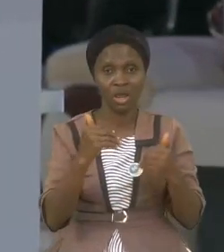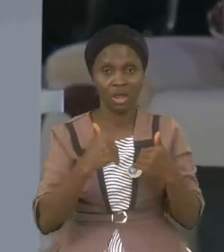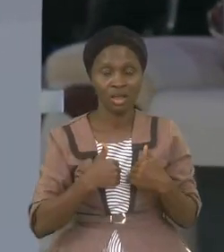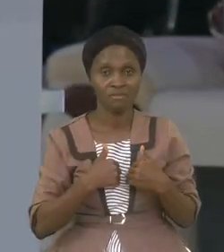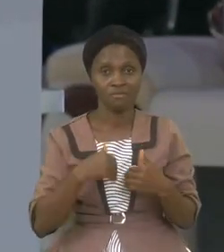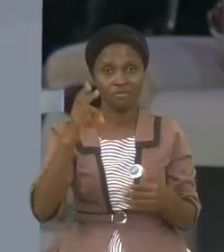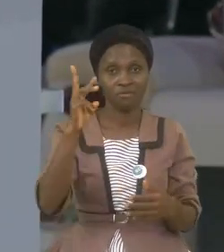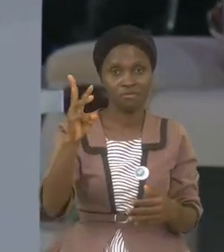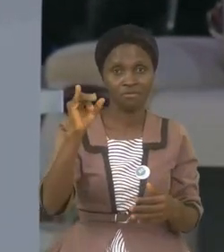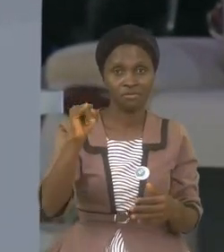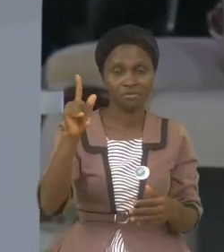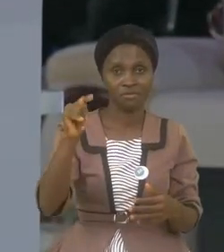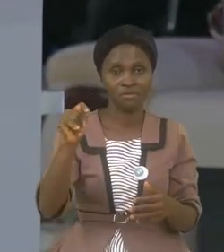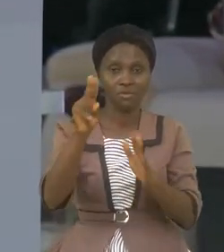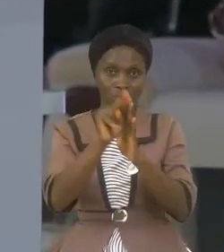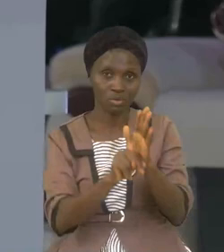prodiges. Dieu,